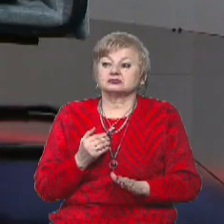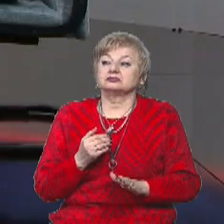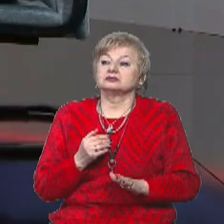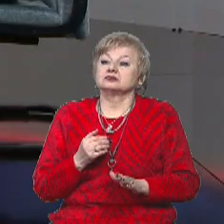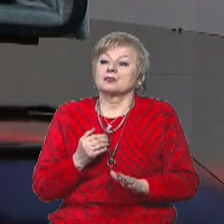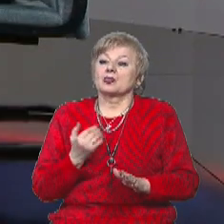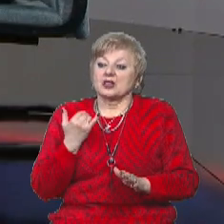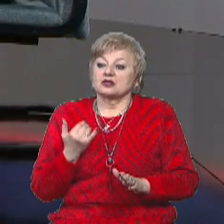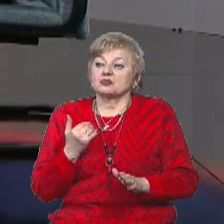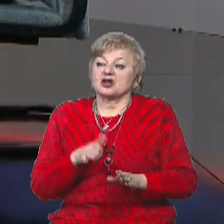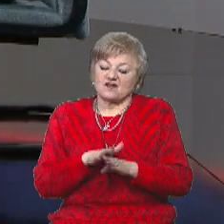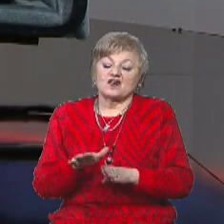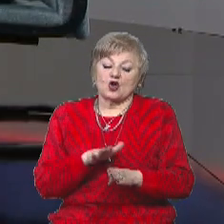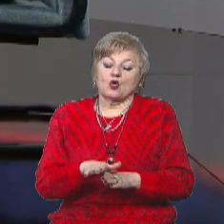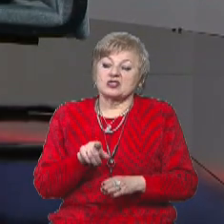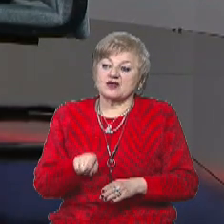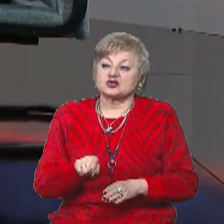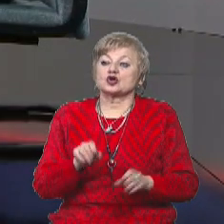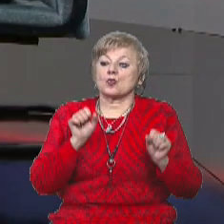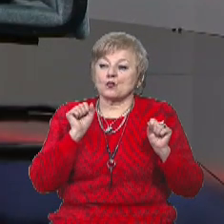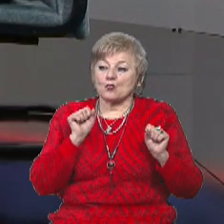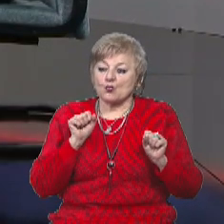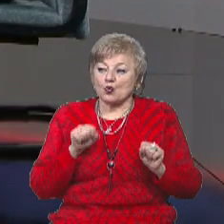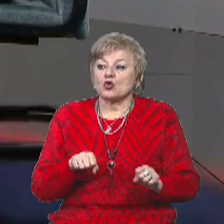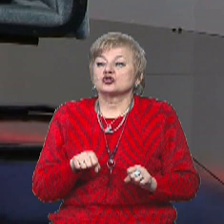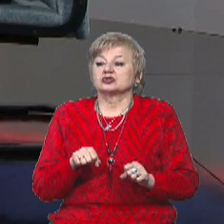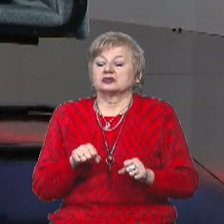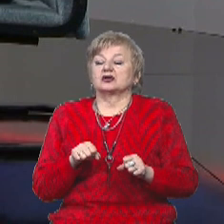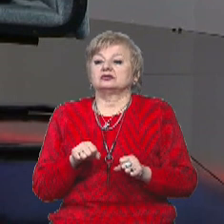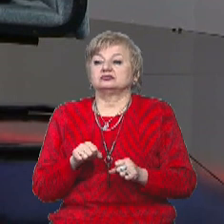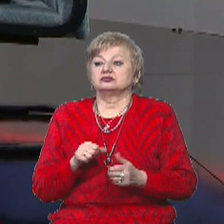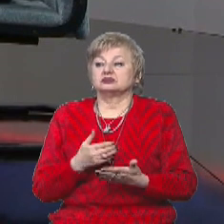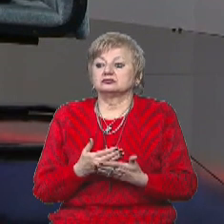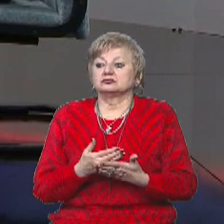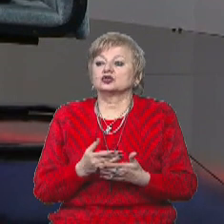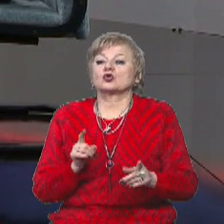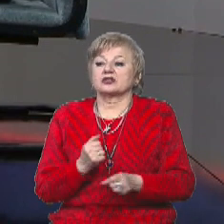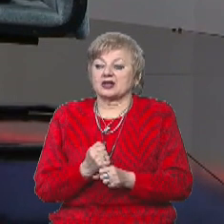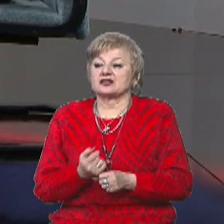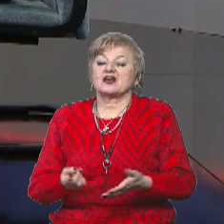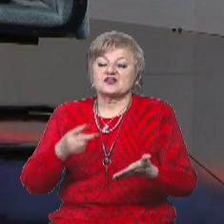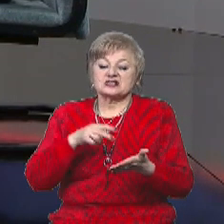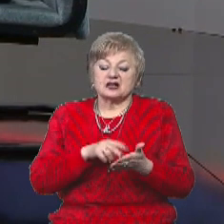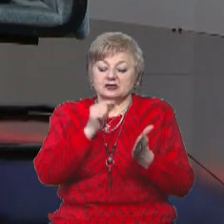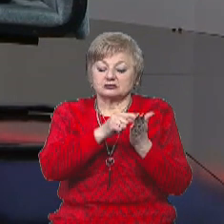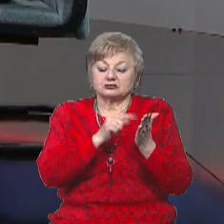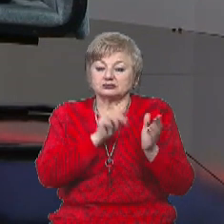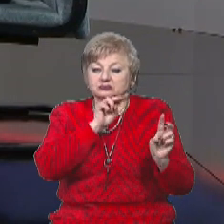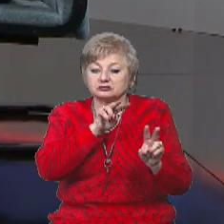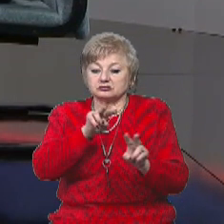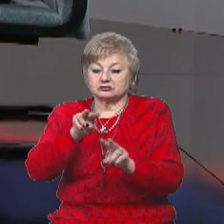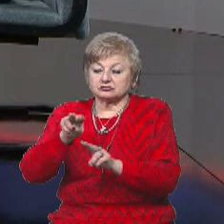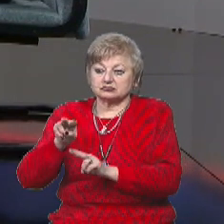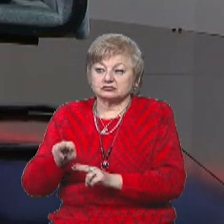обласна держава. А виконавча, тут написано, що може виконавчі органи міських рад що роблять? Встановлюють пункти спостереження та